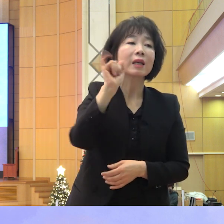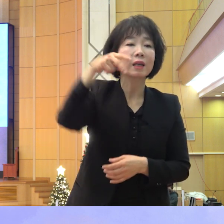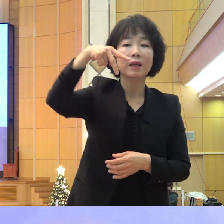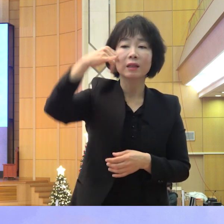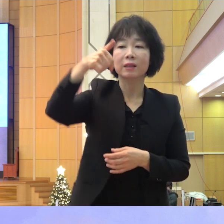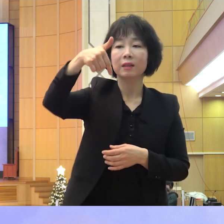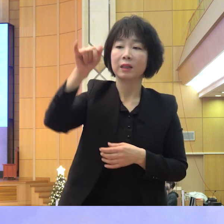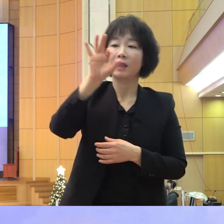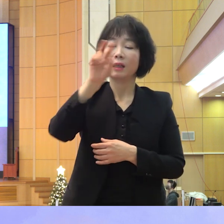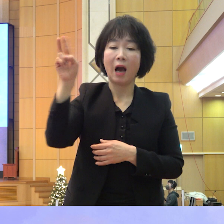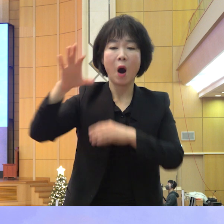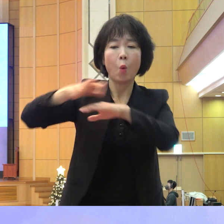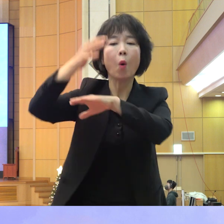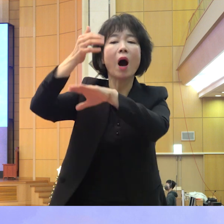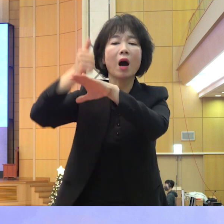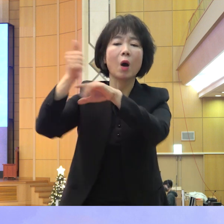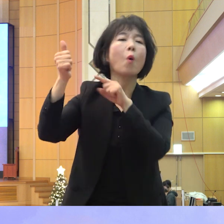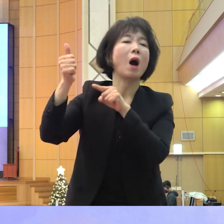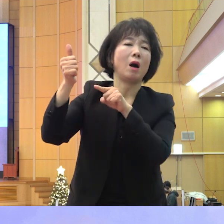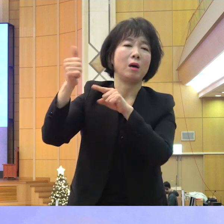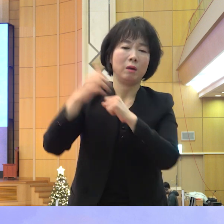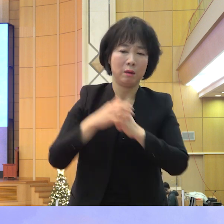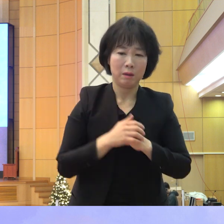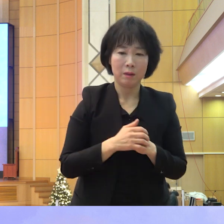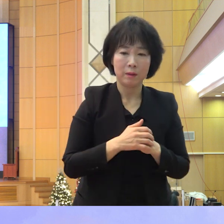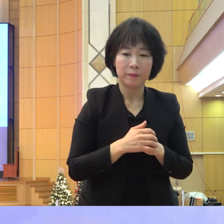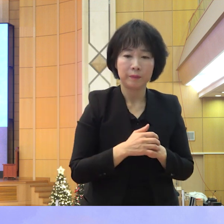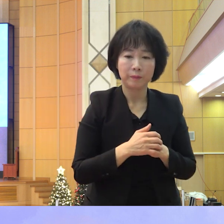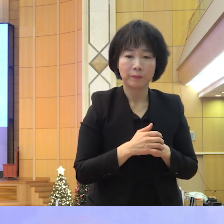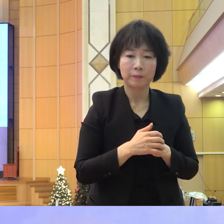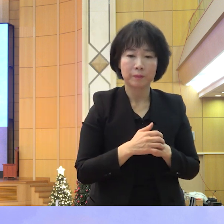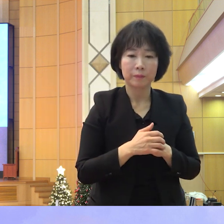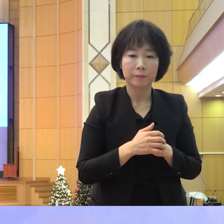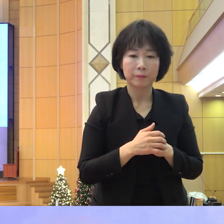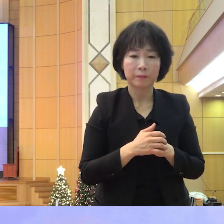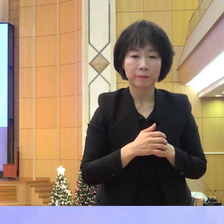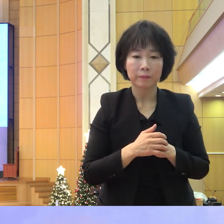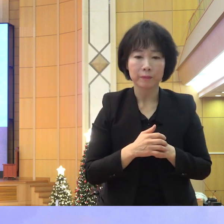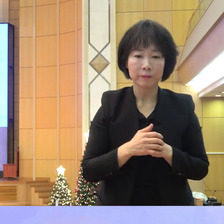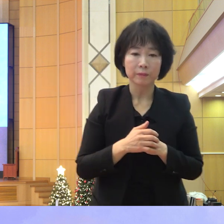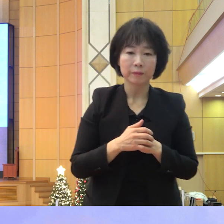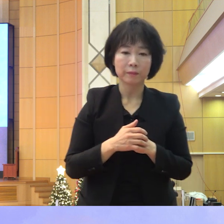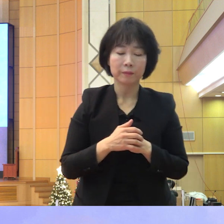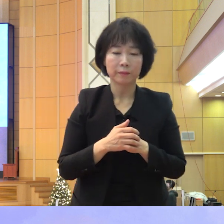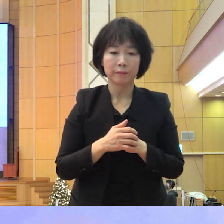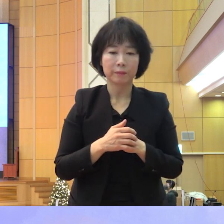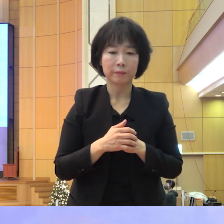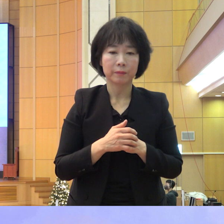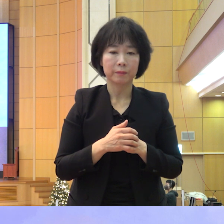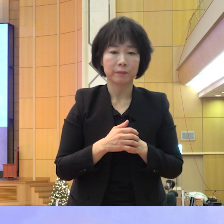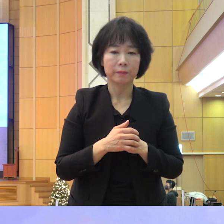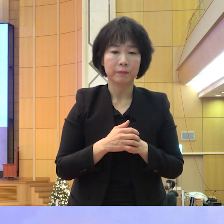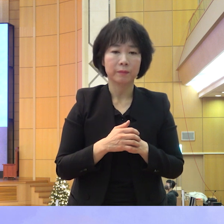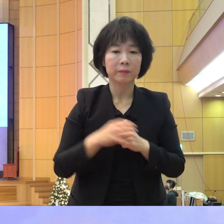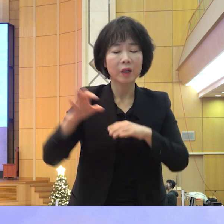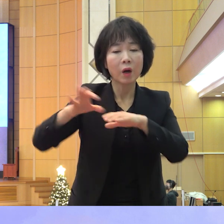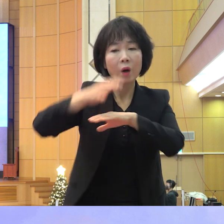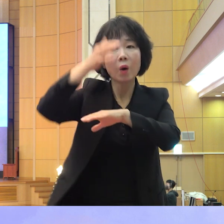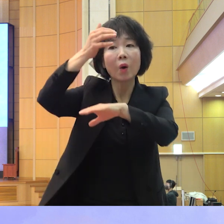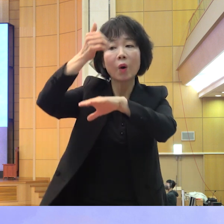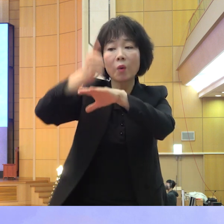히스기야에게 말은. 그 당시에 선지자는 이사야 선지자지만 그 나라의